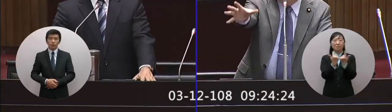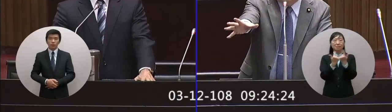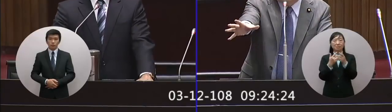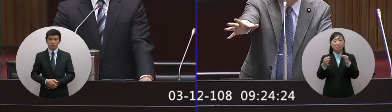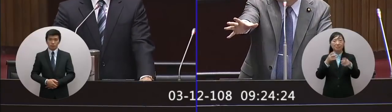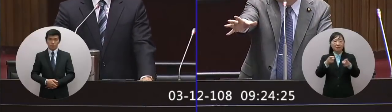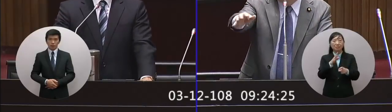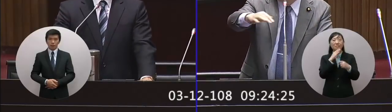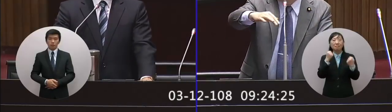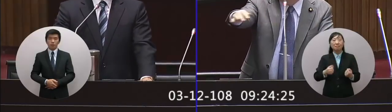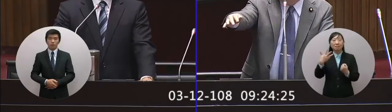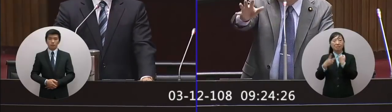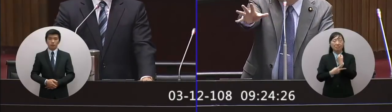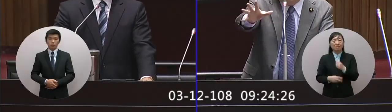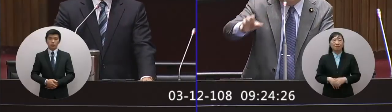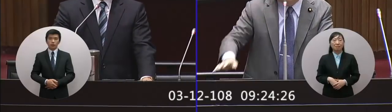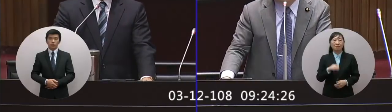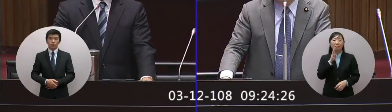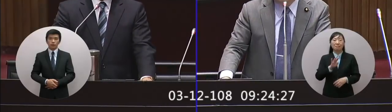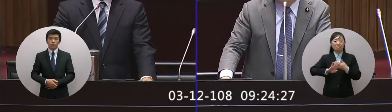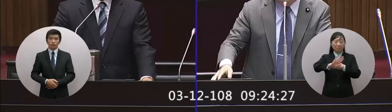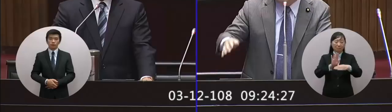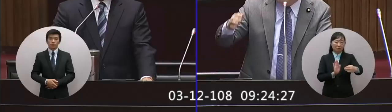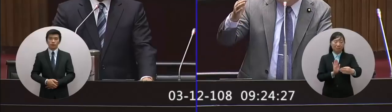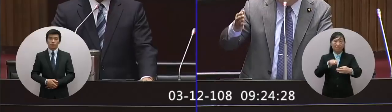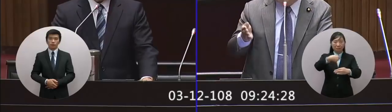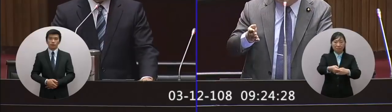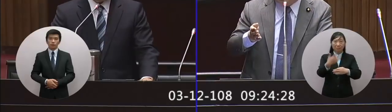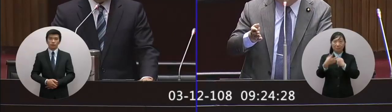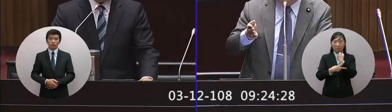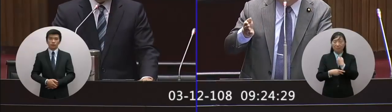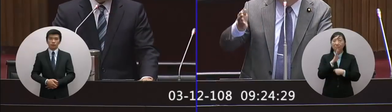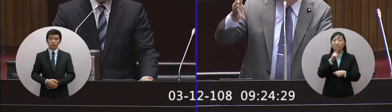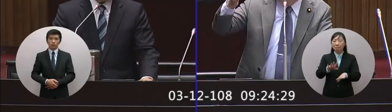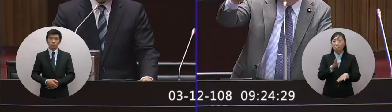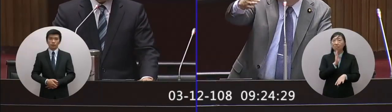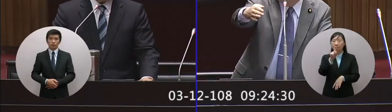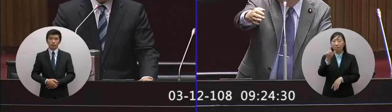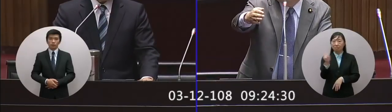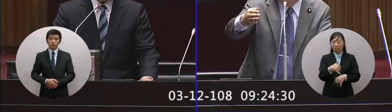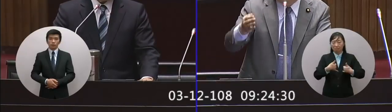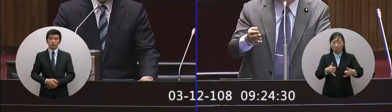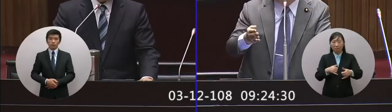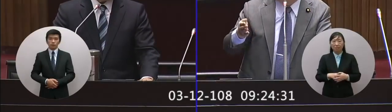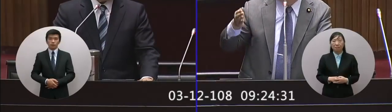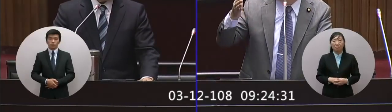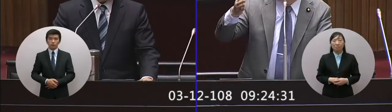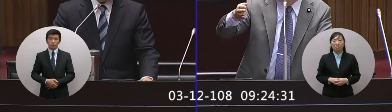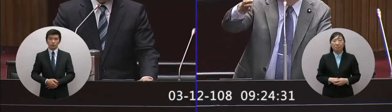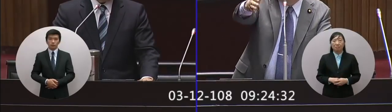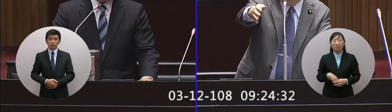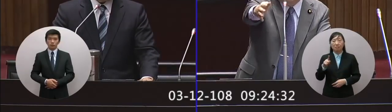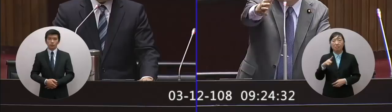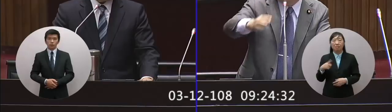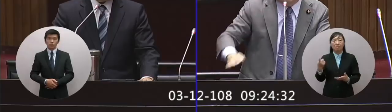是位在巴黎，就是在北海岸的巴黎，但是现在就是靠一条快速道路，这个通过